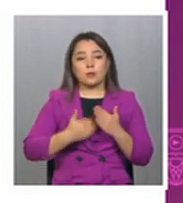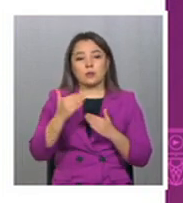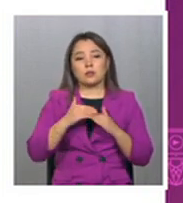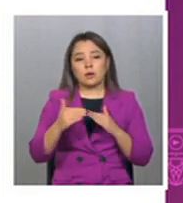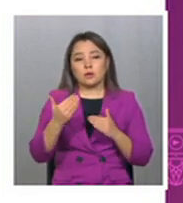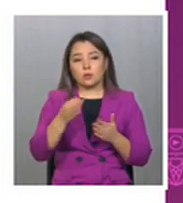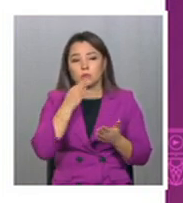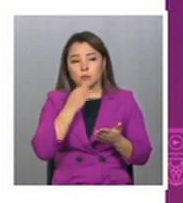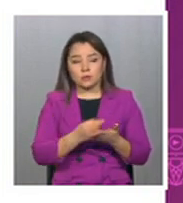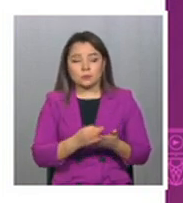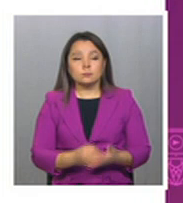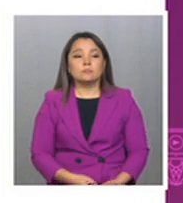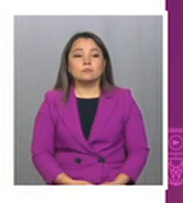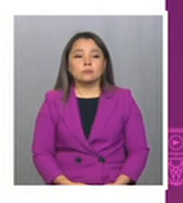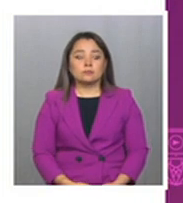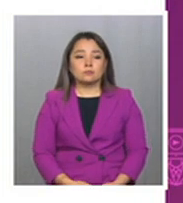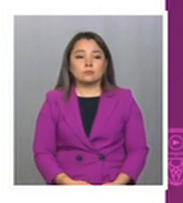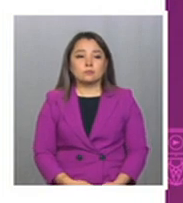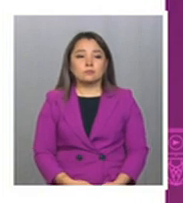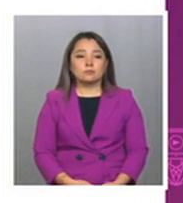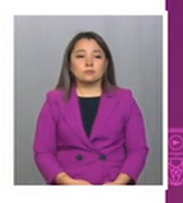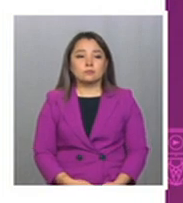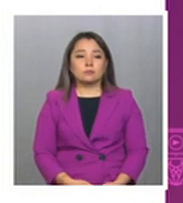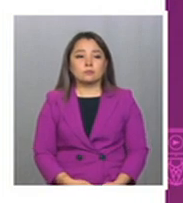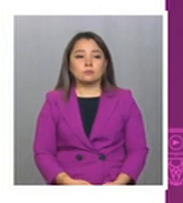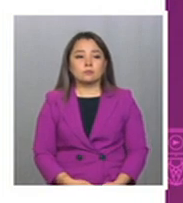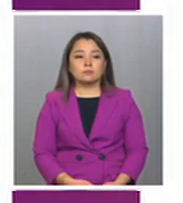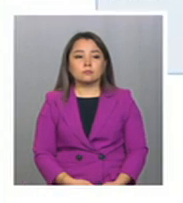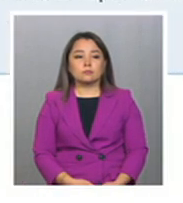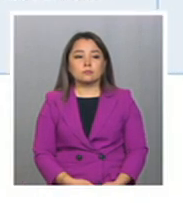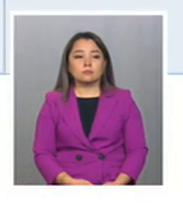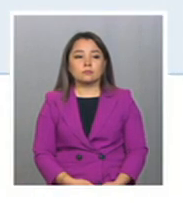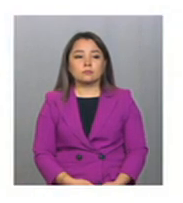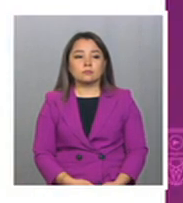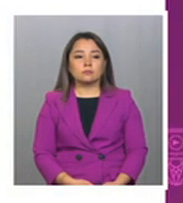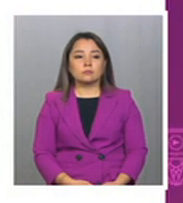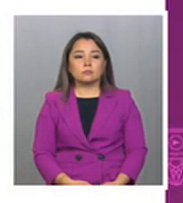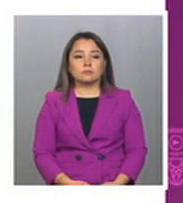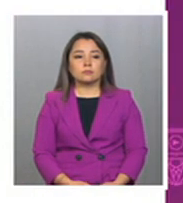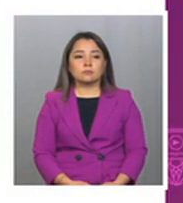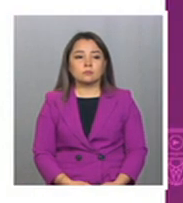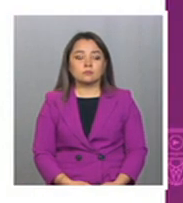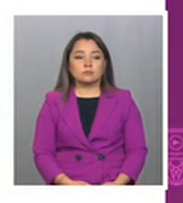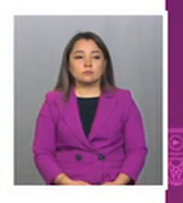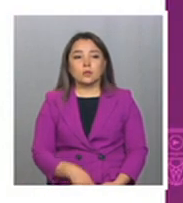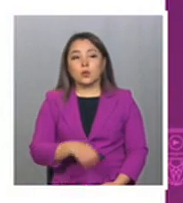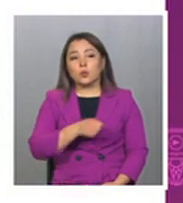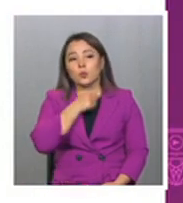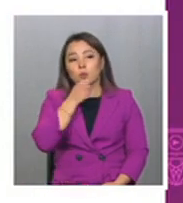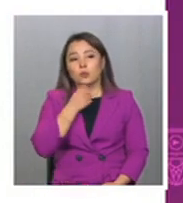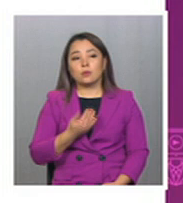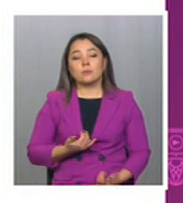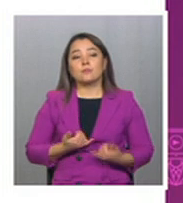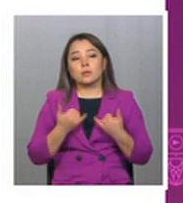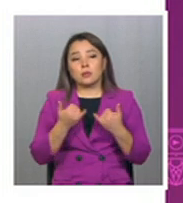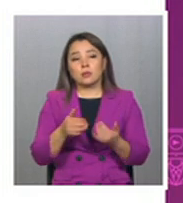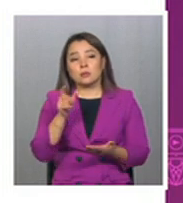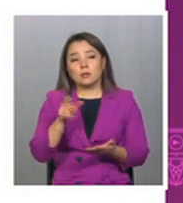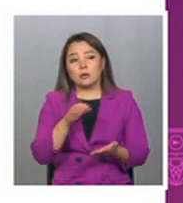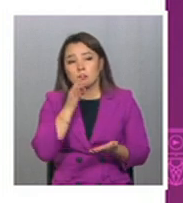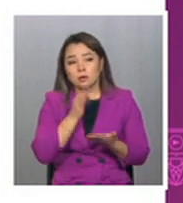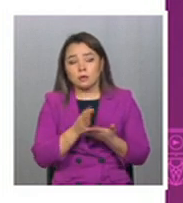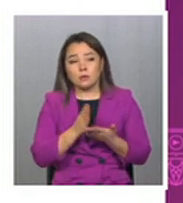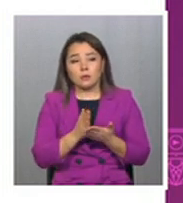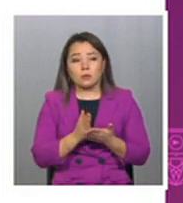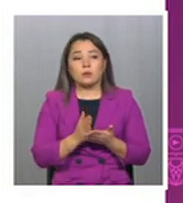болуы. Үшінші диалог бойынша қожаға мінездеме берсек. Үлкенге деген кіші пейілділігі,